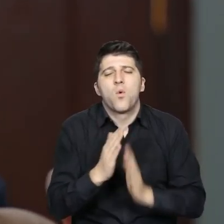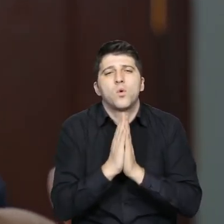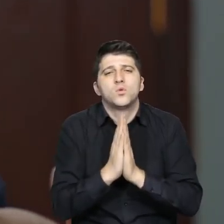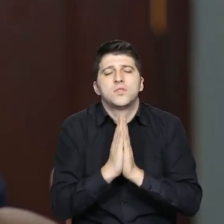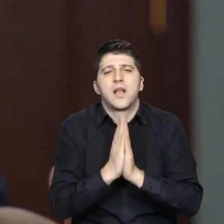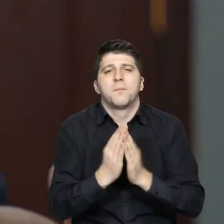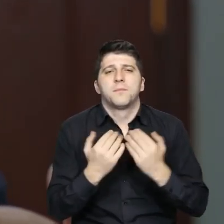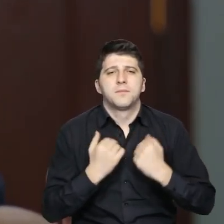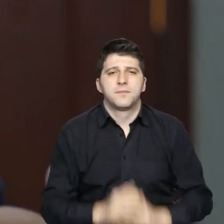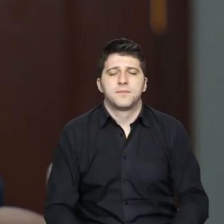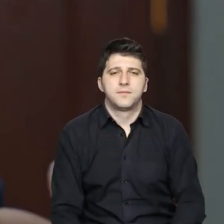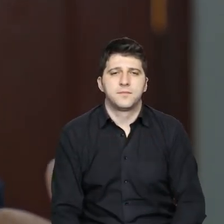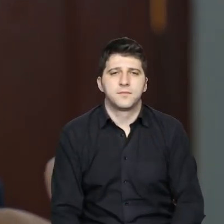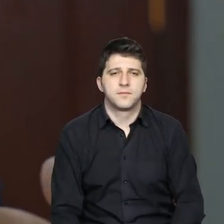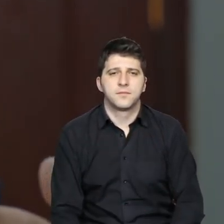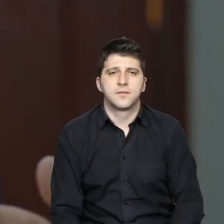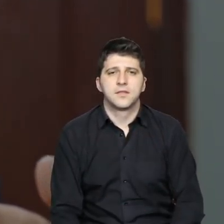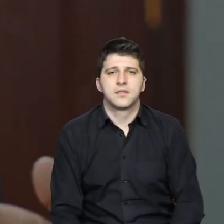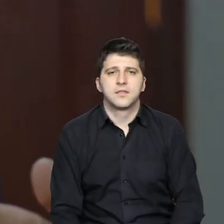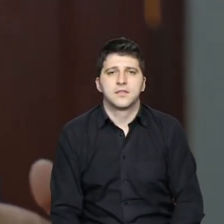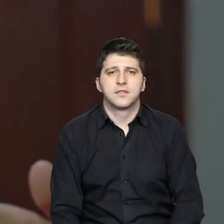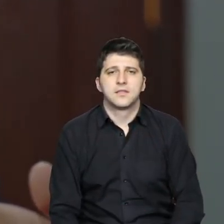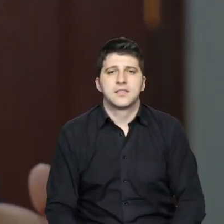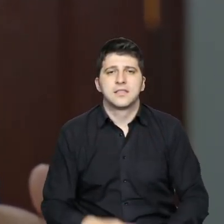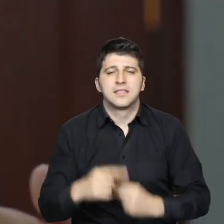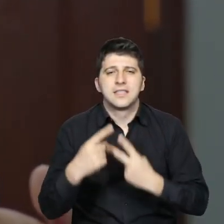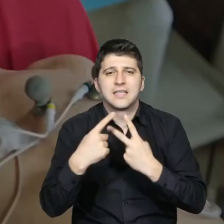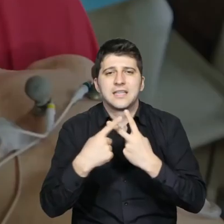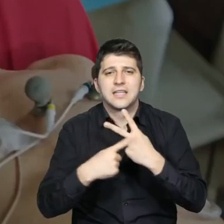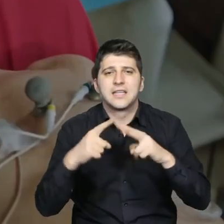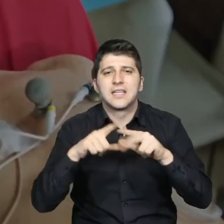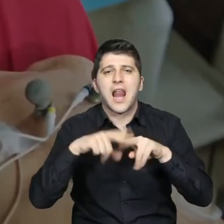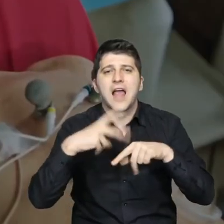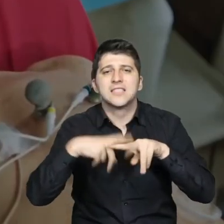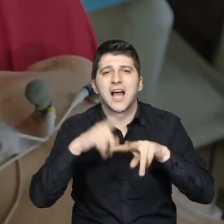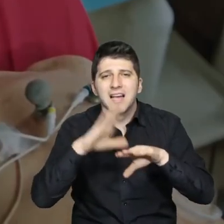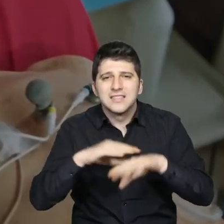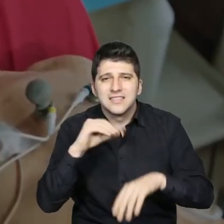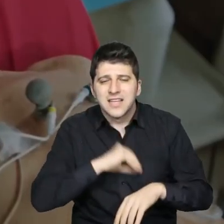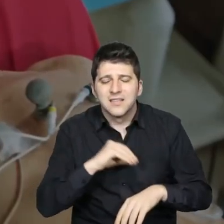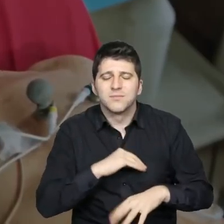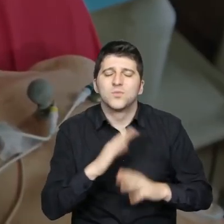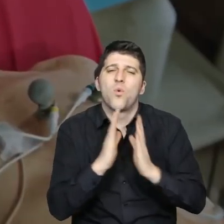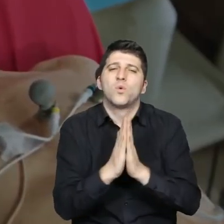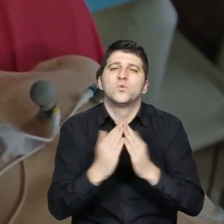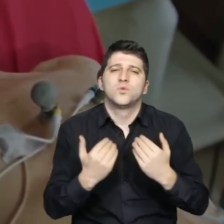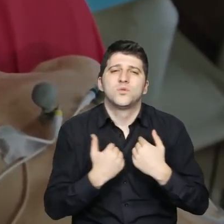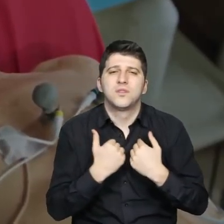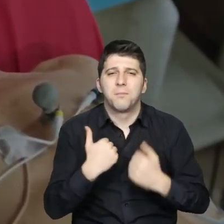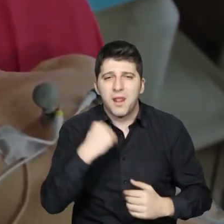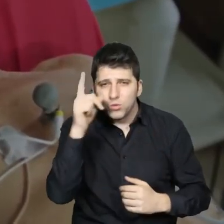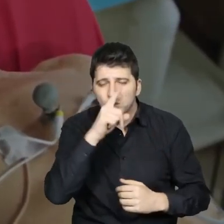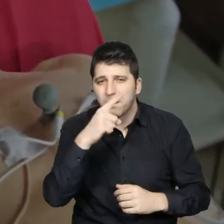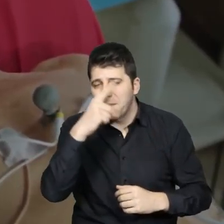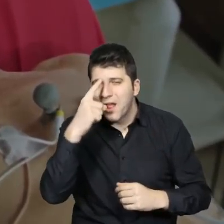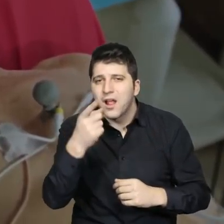dilerim. Yalaz'a yaptığını zannettiğim için özür dilerim. Neredeyse benim yüzümden seni